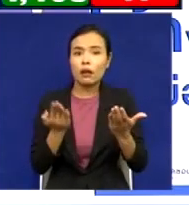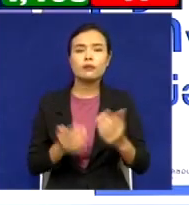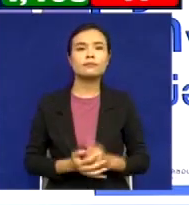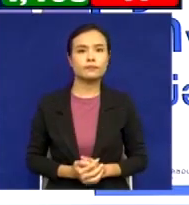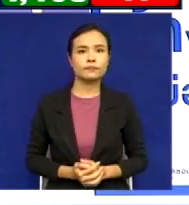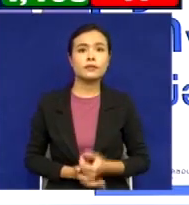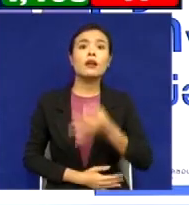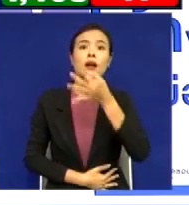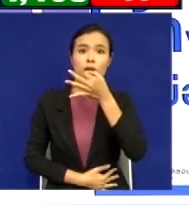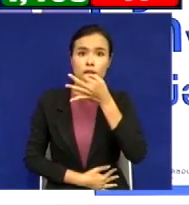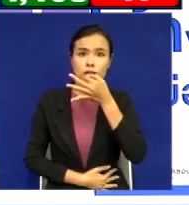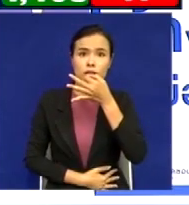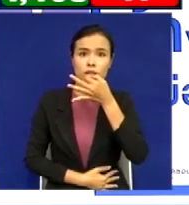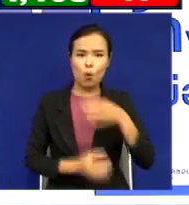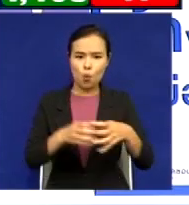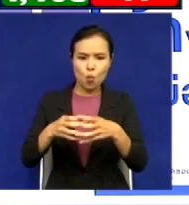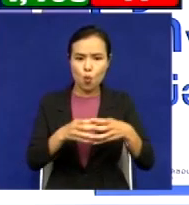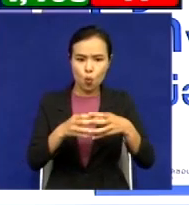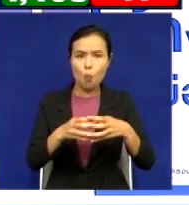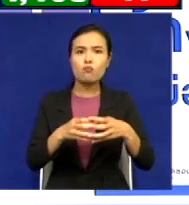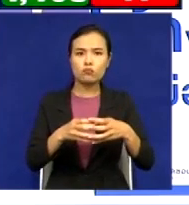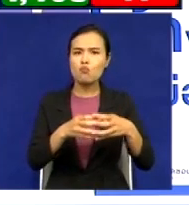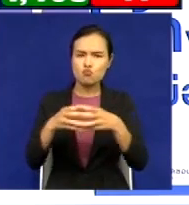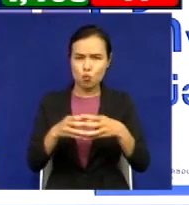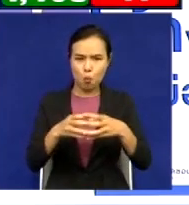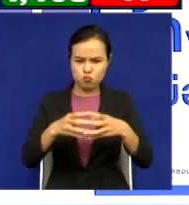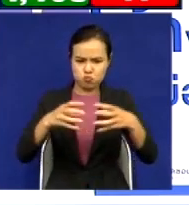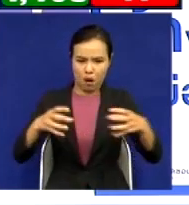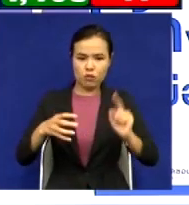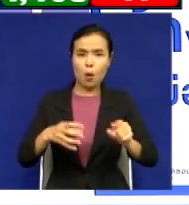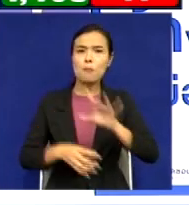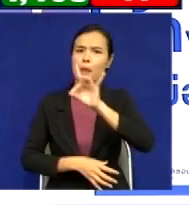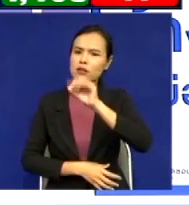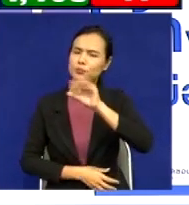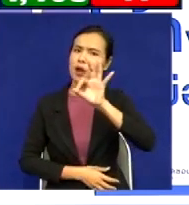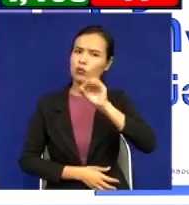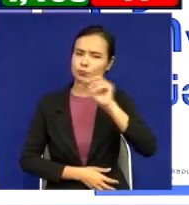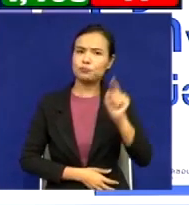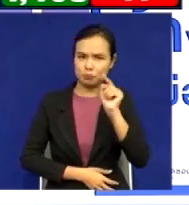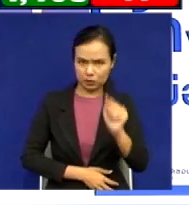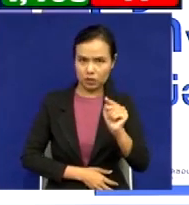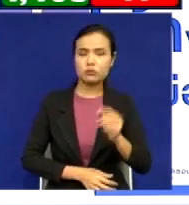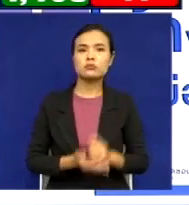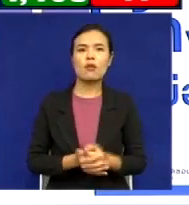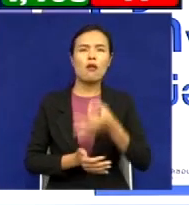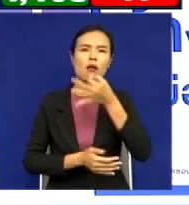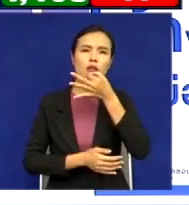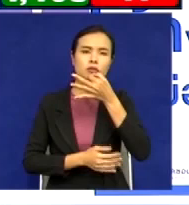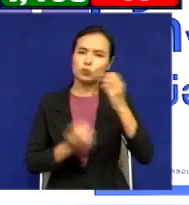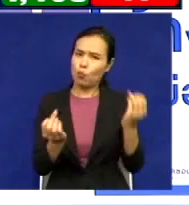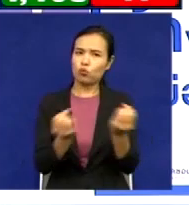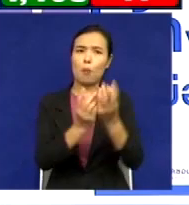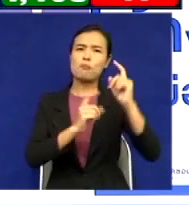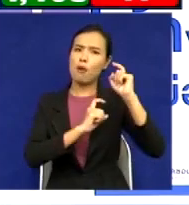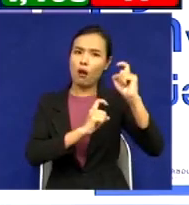เขามีอาชีพกับคนกลุ่มนี้ส่วนใหญ่นะครับร้อยละ 80-90% นะครับเพราะฉะนั้นเขาคือกลุ่มคนที่ได้รับผลกระทบตั้งแ